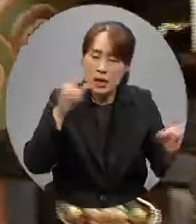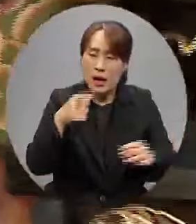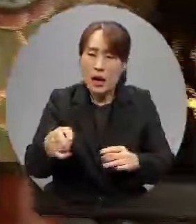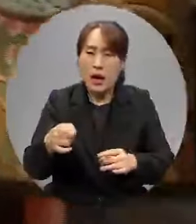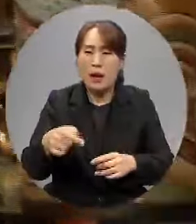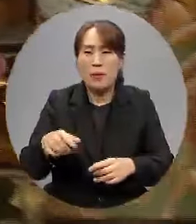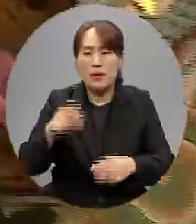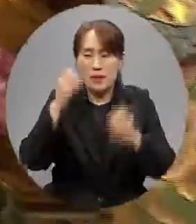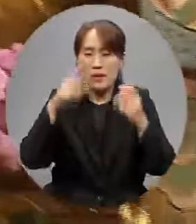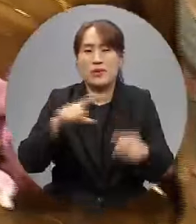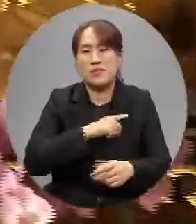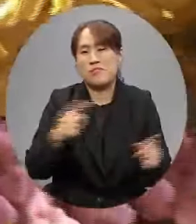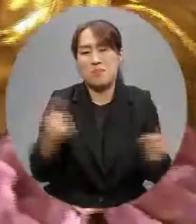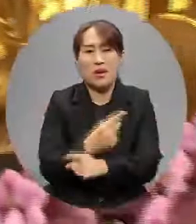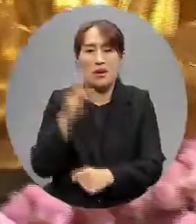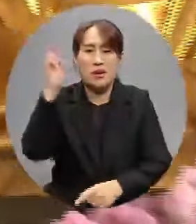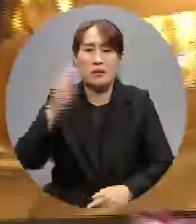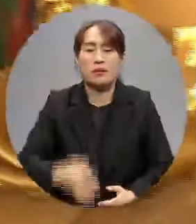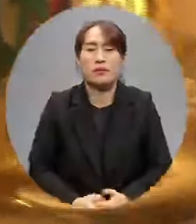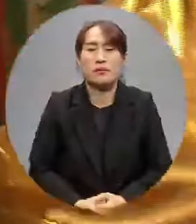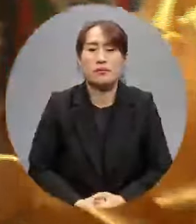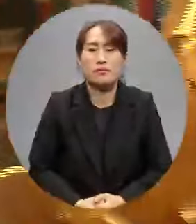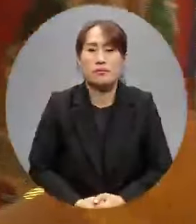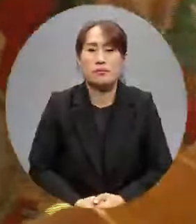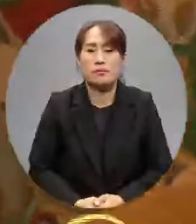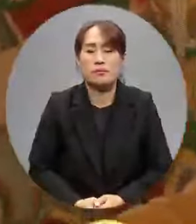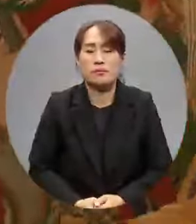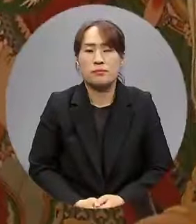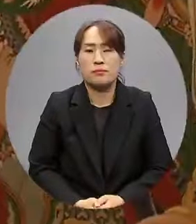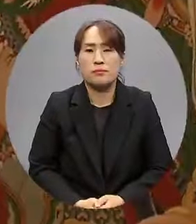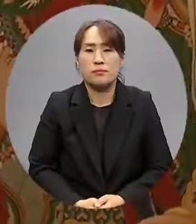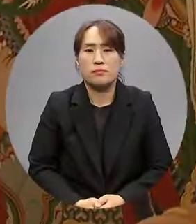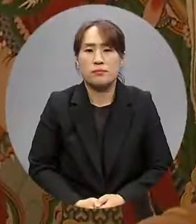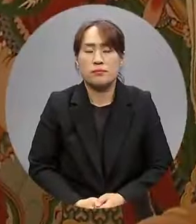새 이름을 갖게 될 전망입니다 뉴스 이승준 있니다